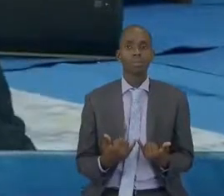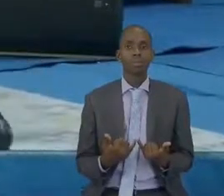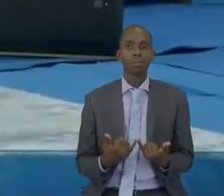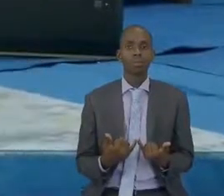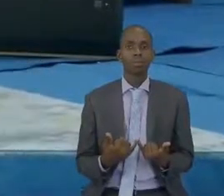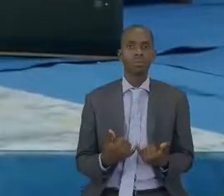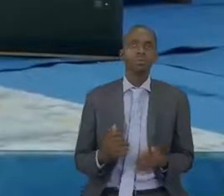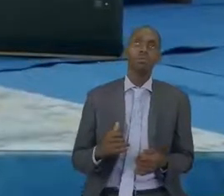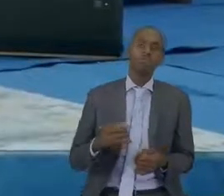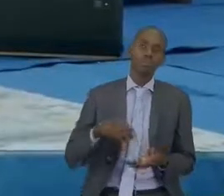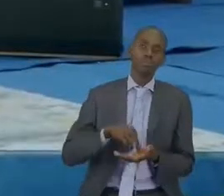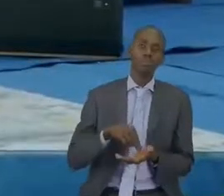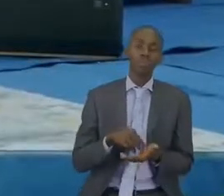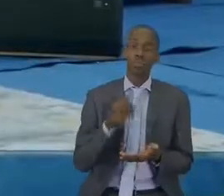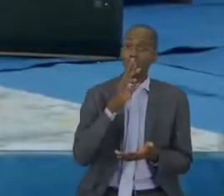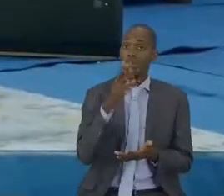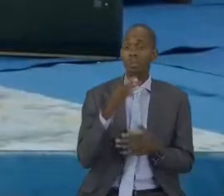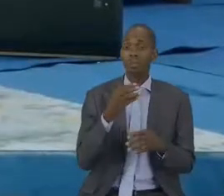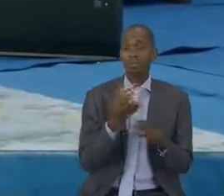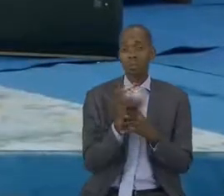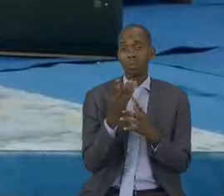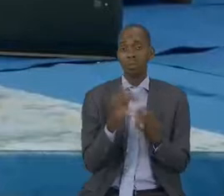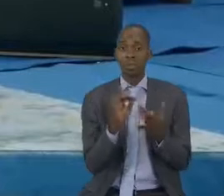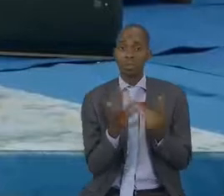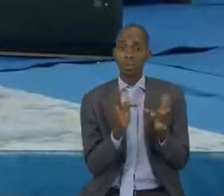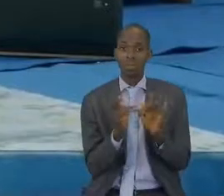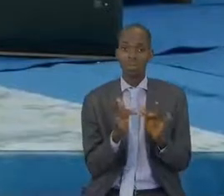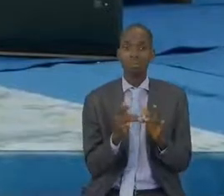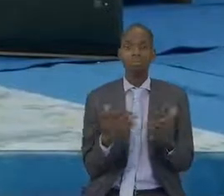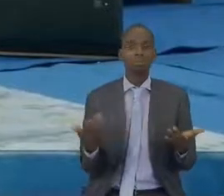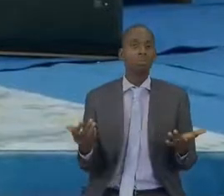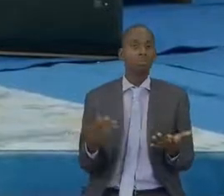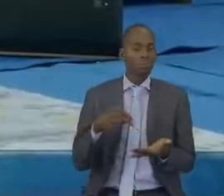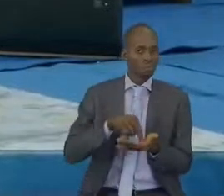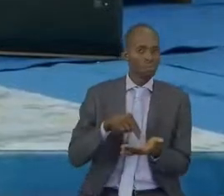Lève-toi, vous qui êtes en ligne partout où vous êtes, sur les médias sociaux,